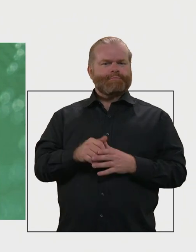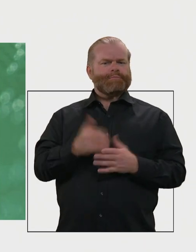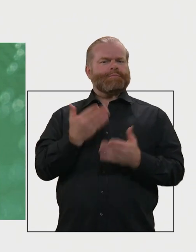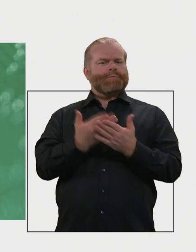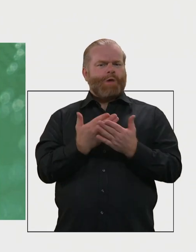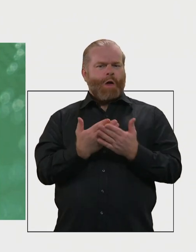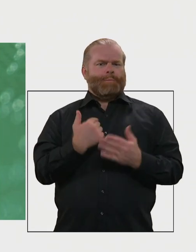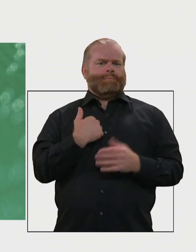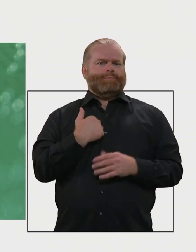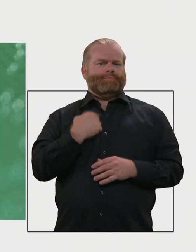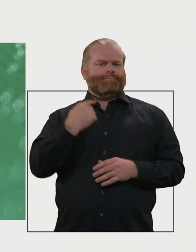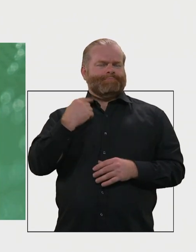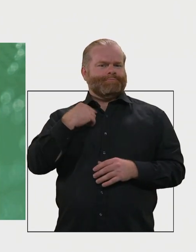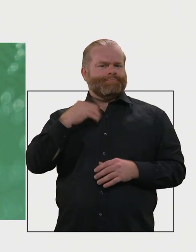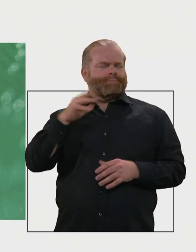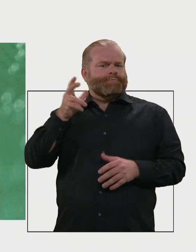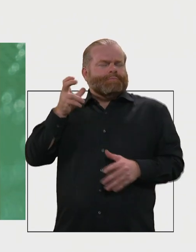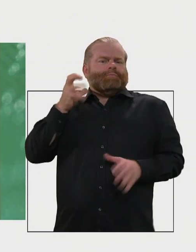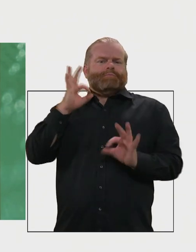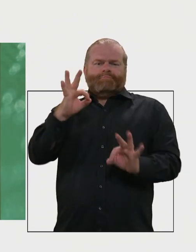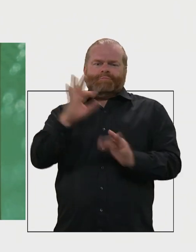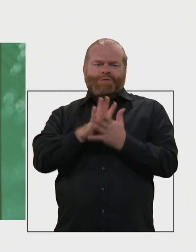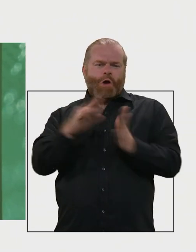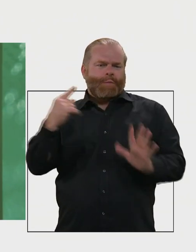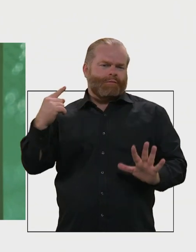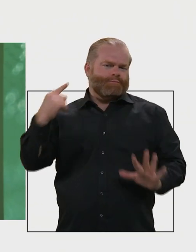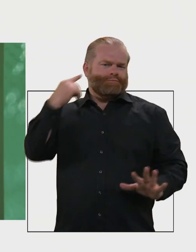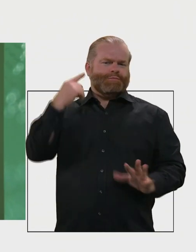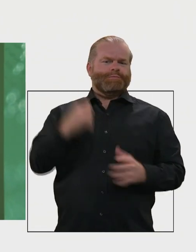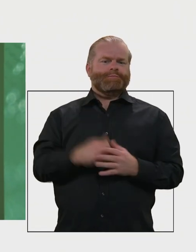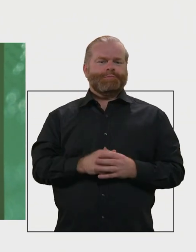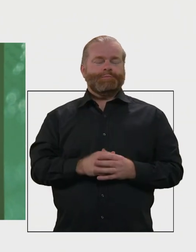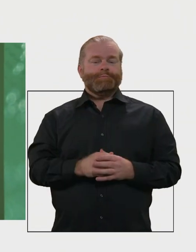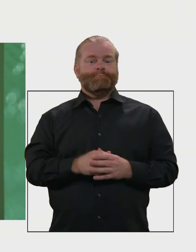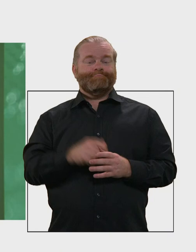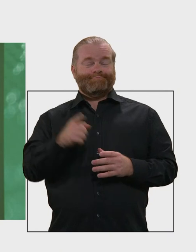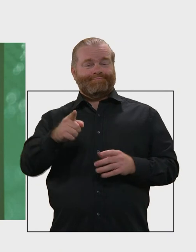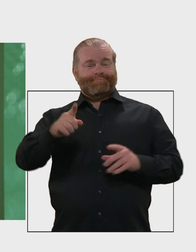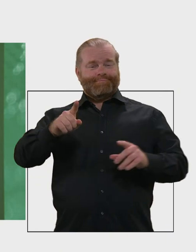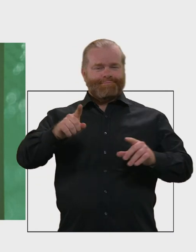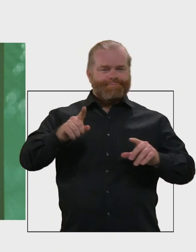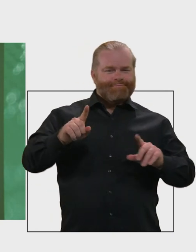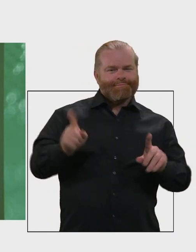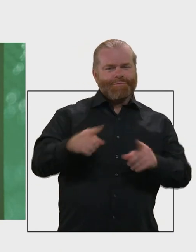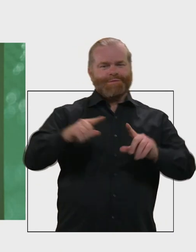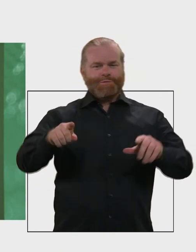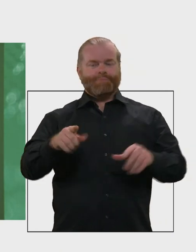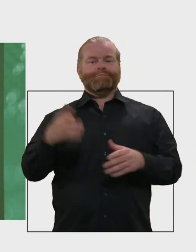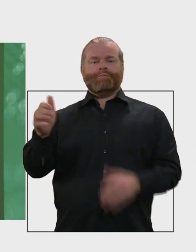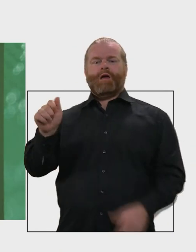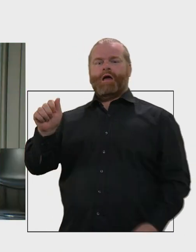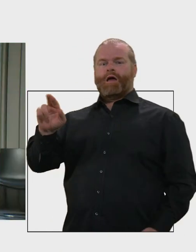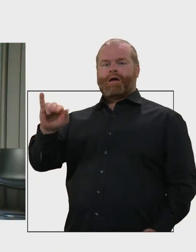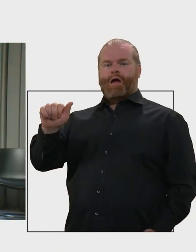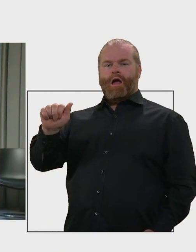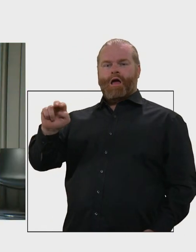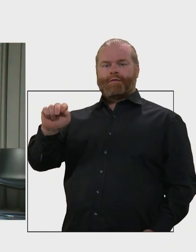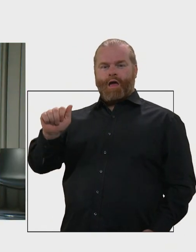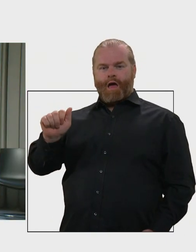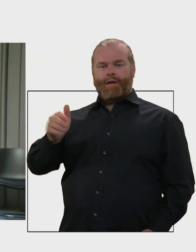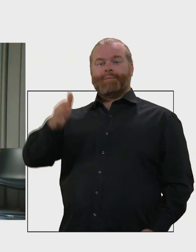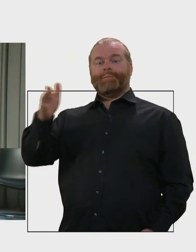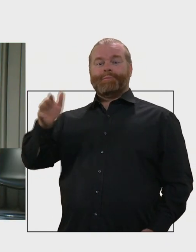Gespielt wurde es von Ariane Jesulat, sie ist Pianistin und Sängerin und auch Dozentin für